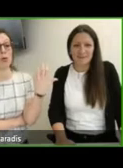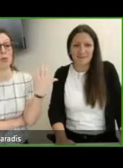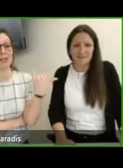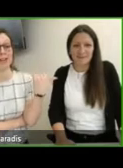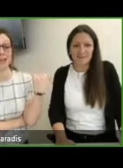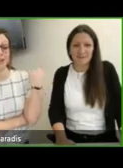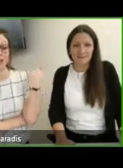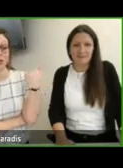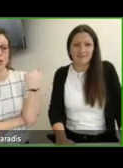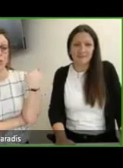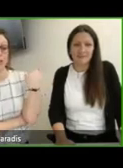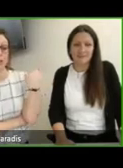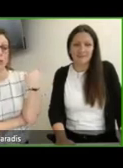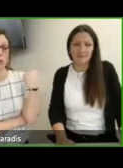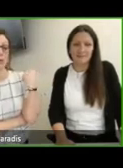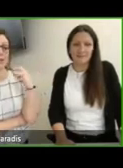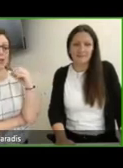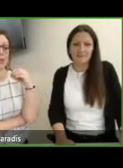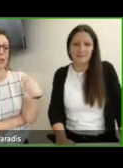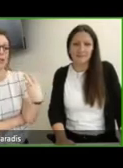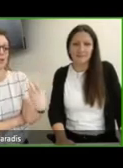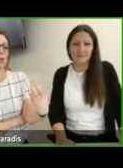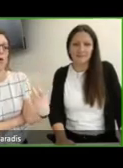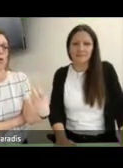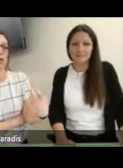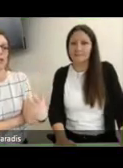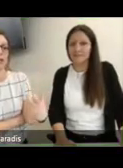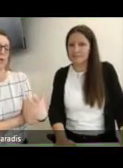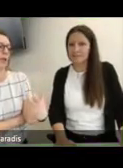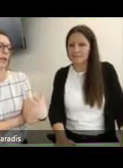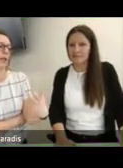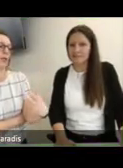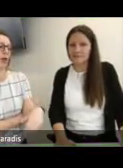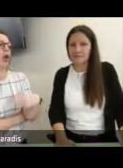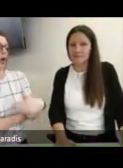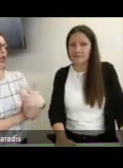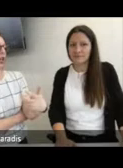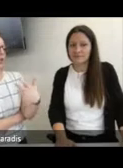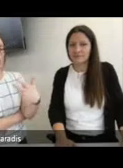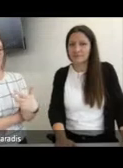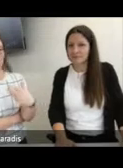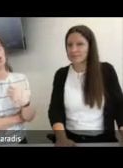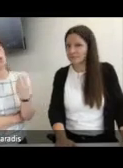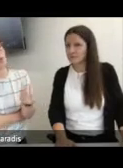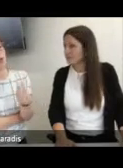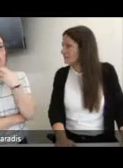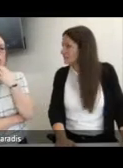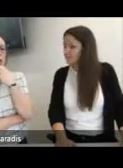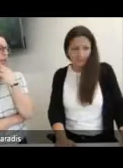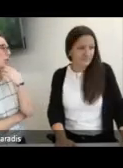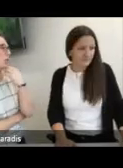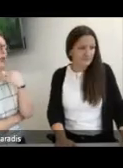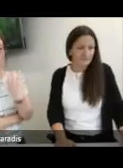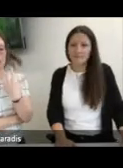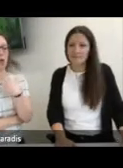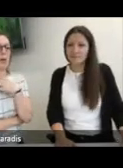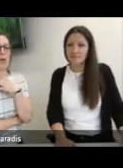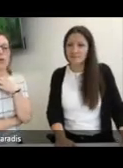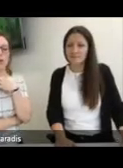un peu le but, la clé de ce qu'on vous présente aujourd'hui, c'est de cibler les endroits où on a un réel pouvoir d'action. Donc, reconnaître, oui, mais on a un pouvoir d'action